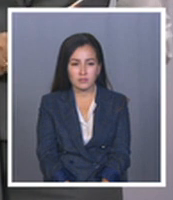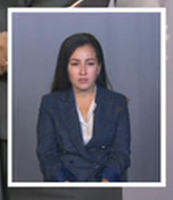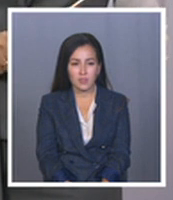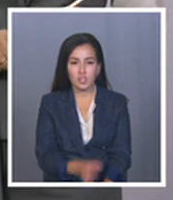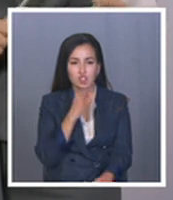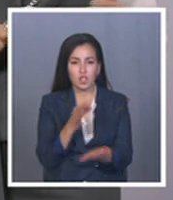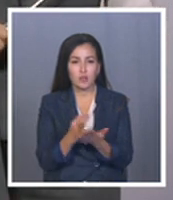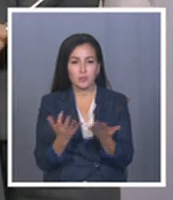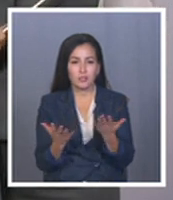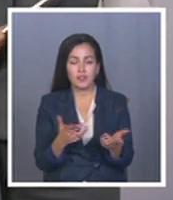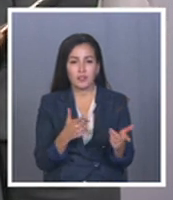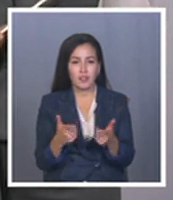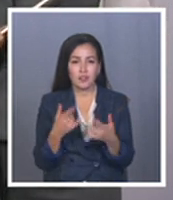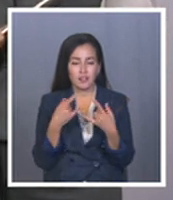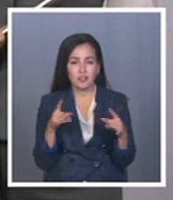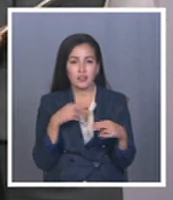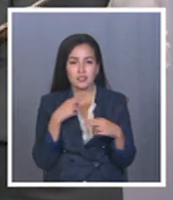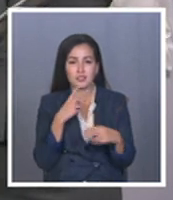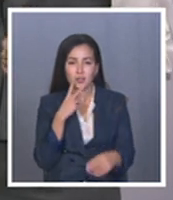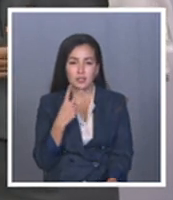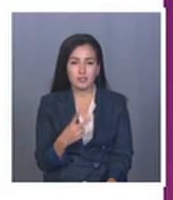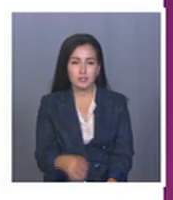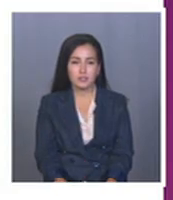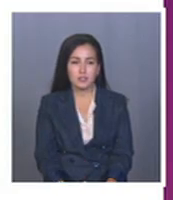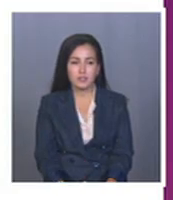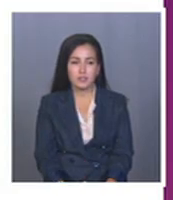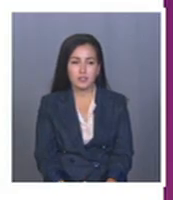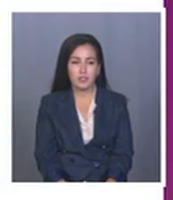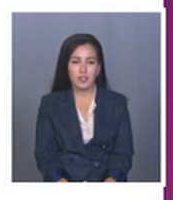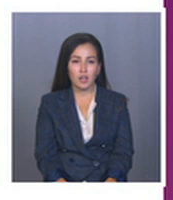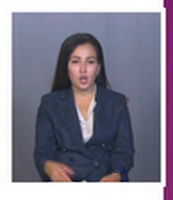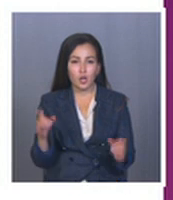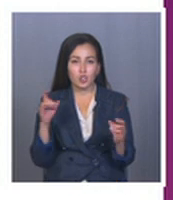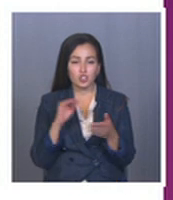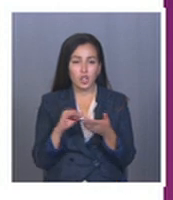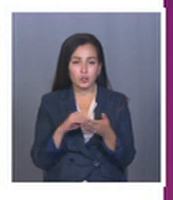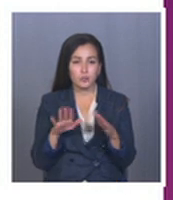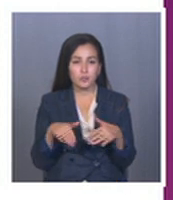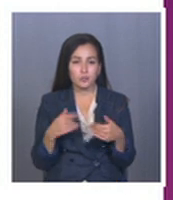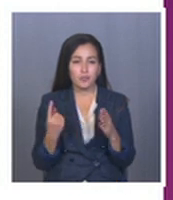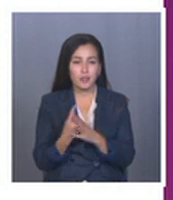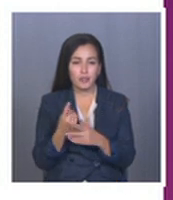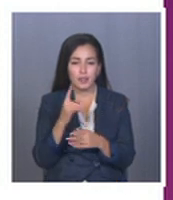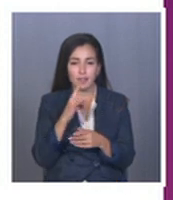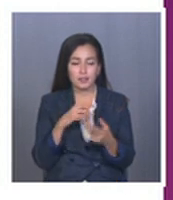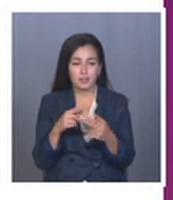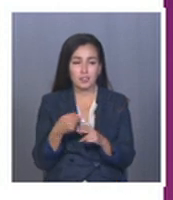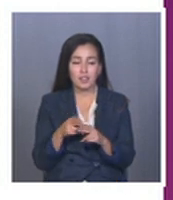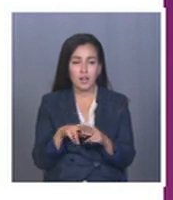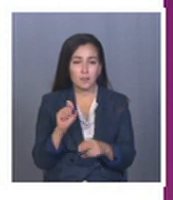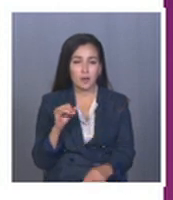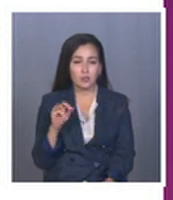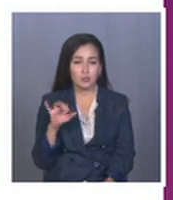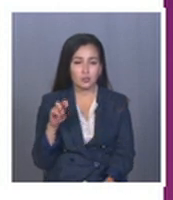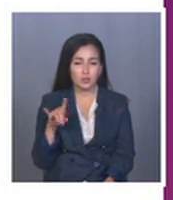Жауаптарыңыз дайын болса, экранға назар аударыңыздар. Төте жазуды ұсынған Байтұрсын ұлы.